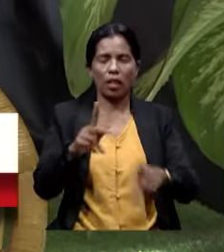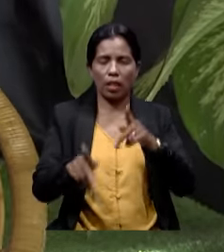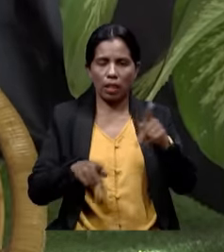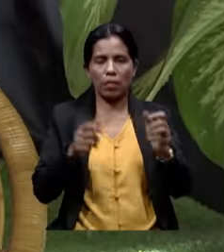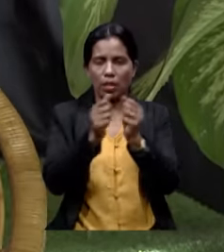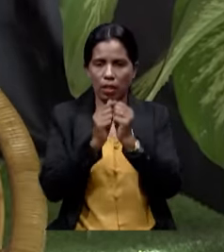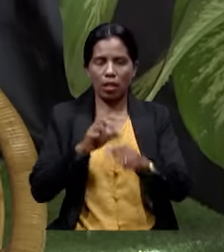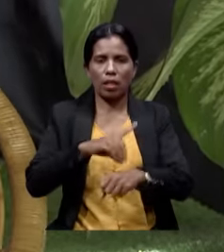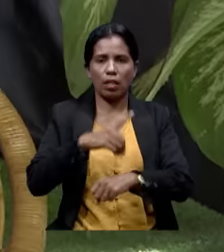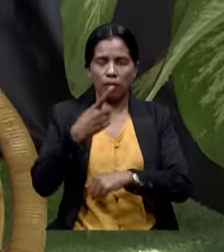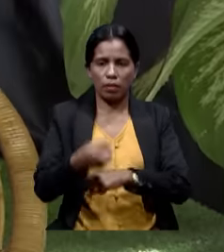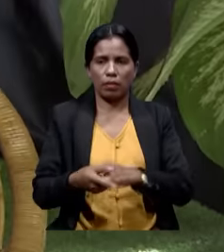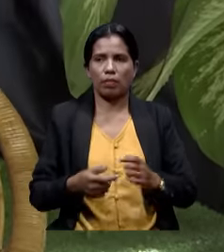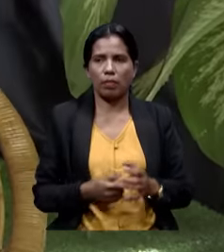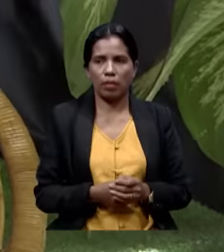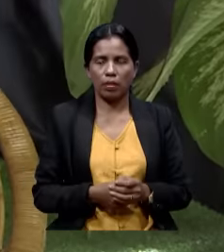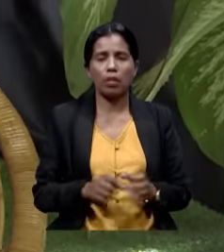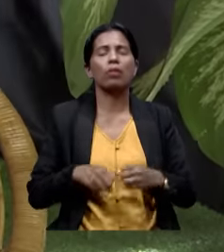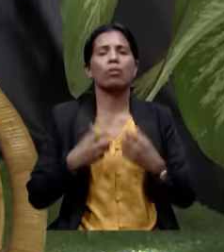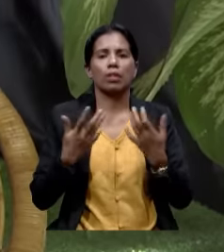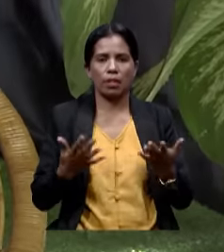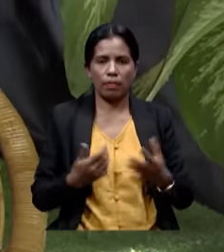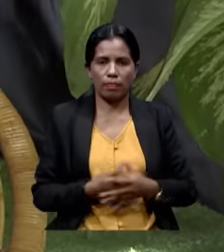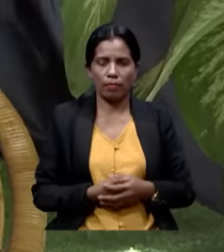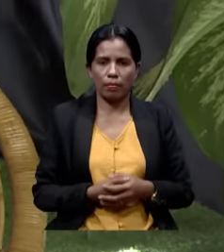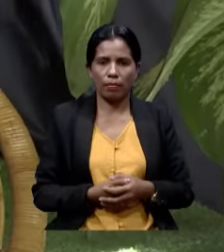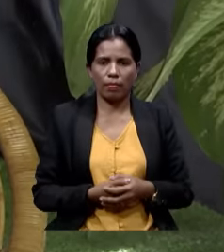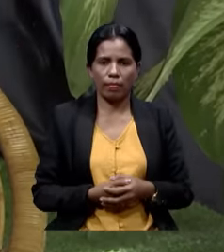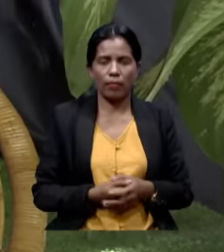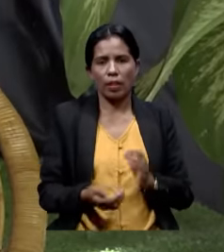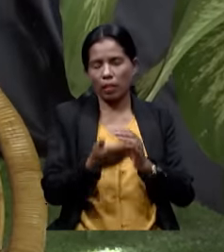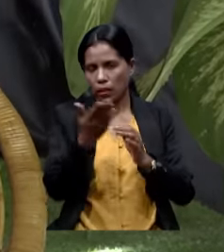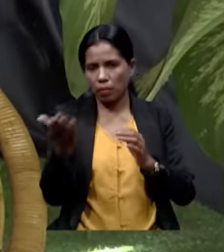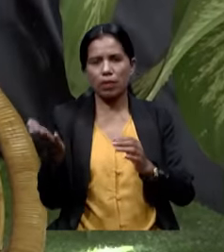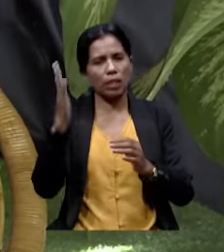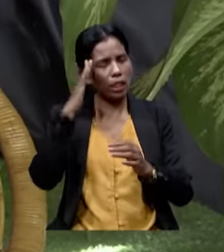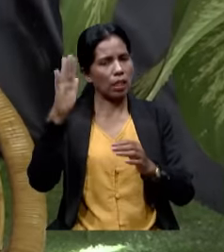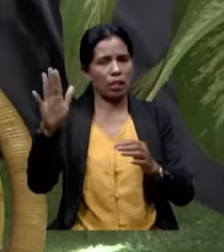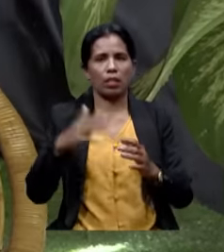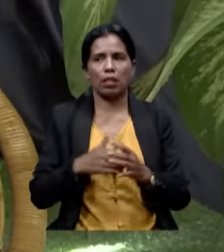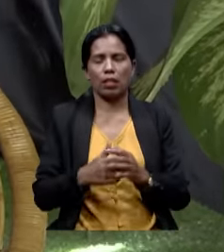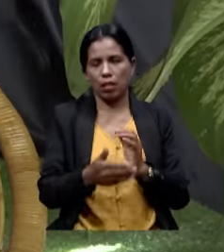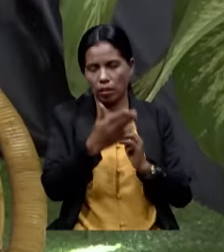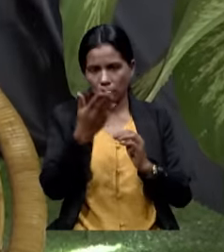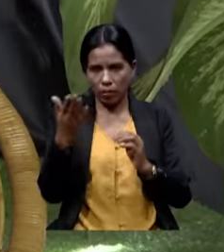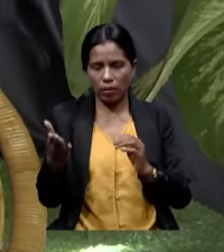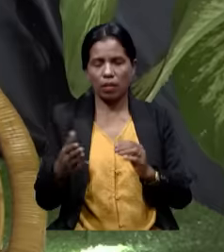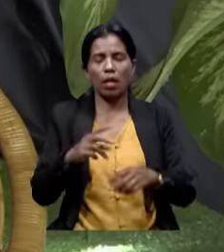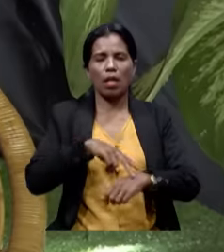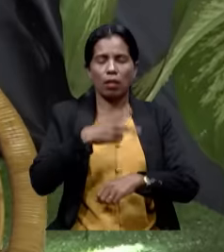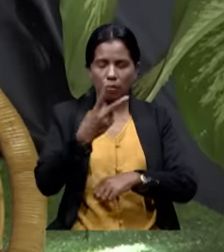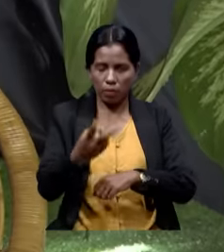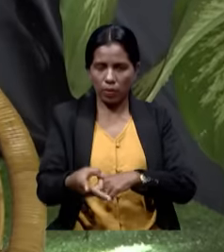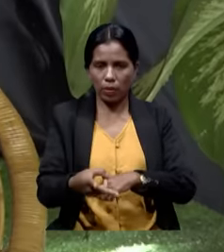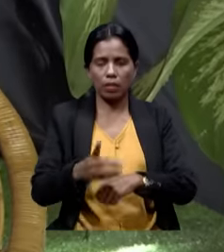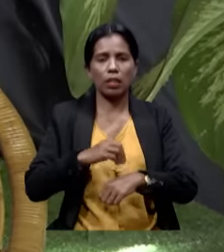hamunu. Dignidade ida oisa. Ita bosira lahtene kata ita bosira mak hamunu ona